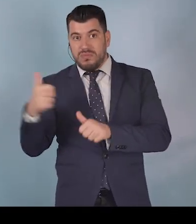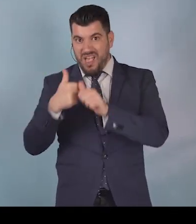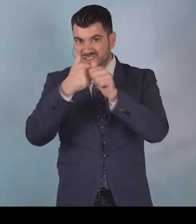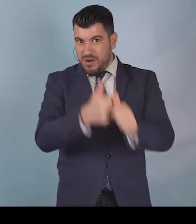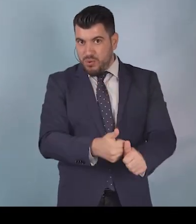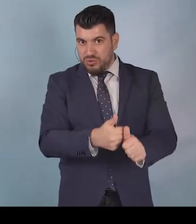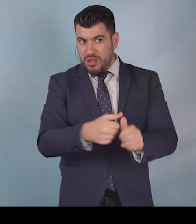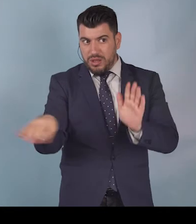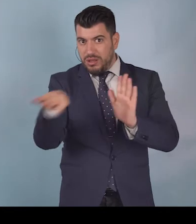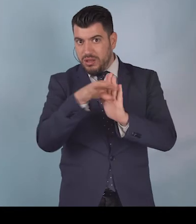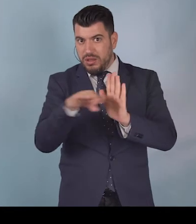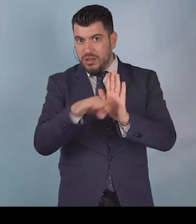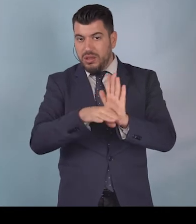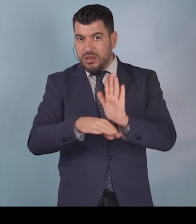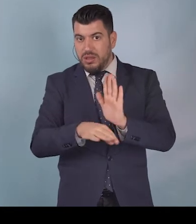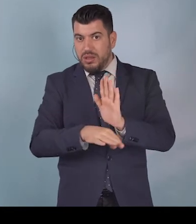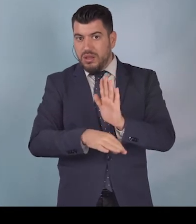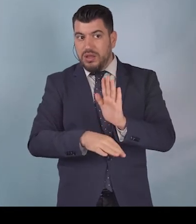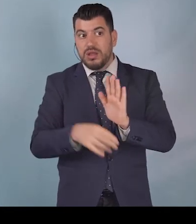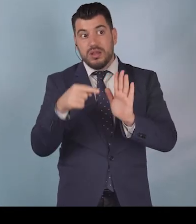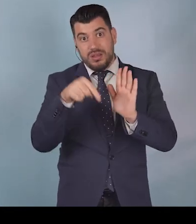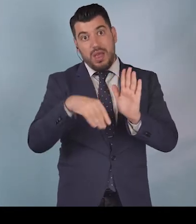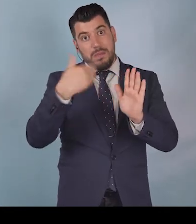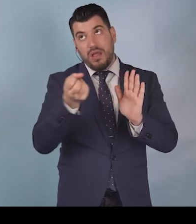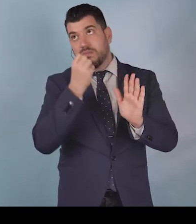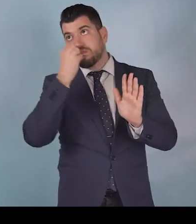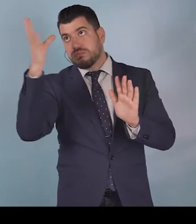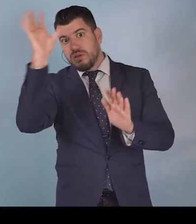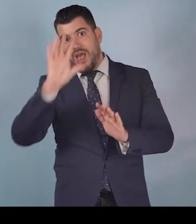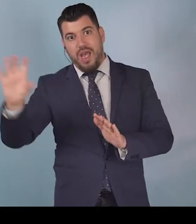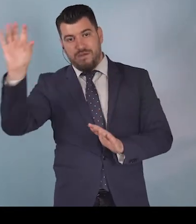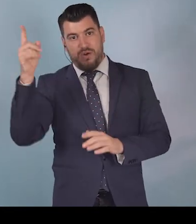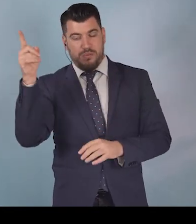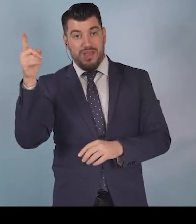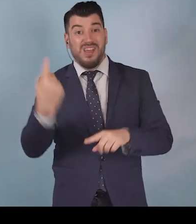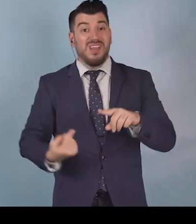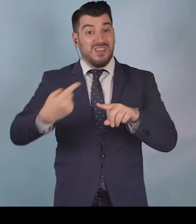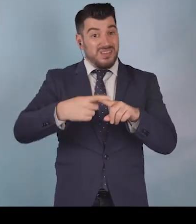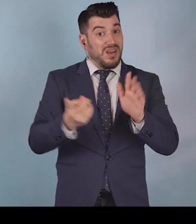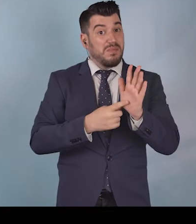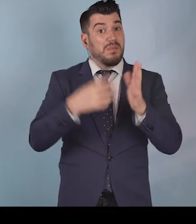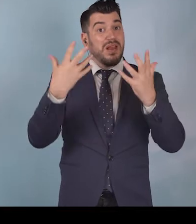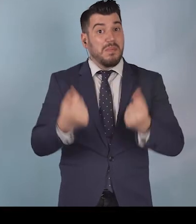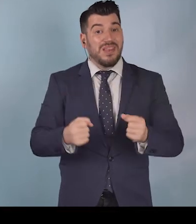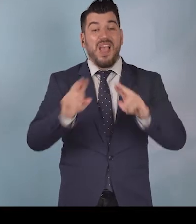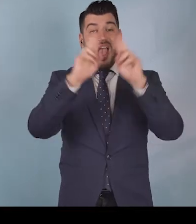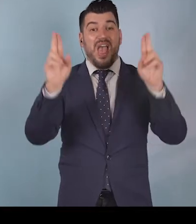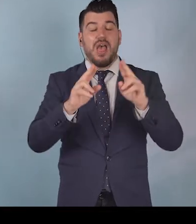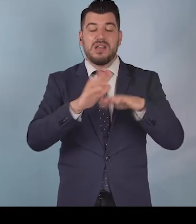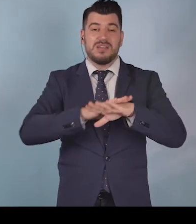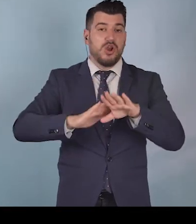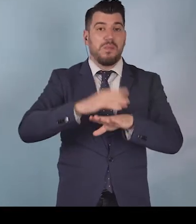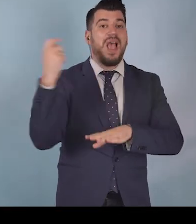Μάλιστα, αναφέρθηκε και σε πρωτοβουλία της Ελλάδας να υπάρξει θέση υπευθύνου για αυτά τα θέματα, παρακολούθησης εφαρμογής αυτών των